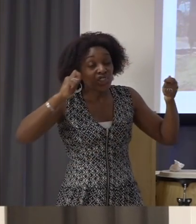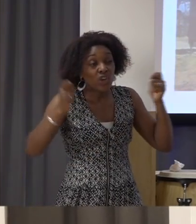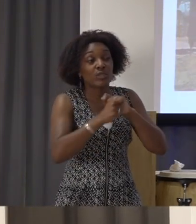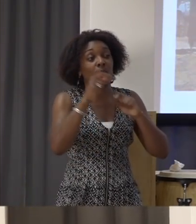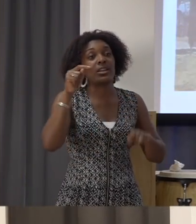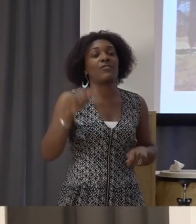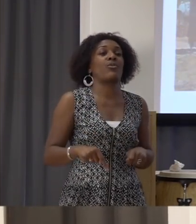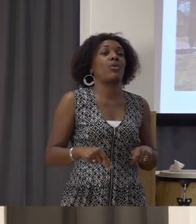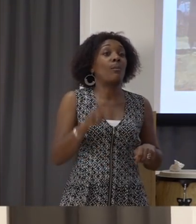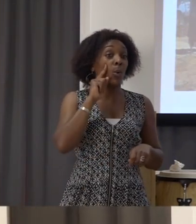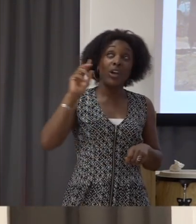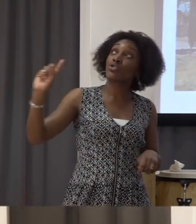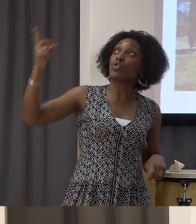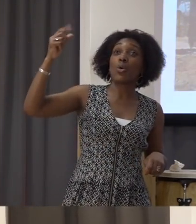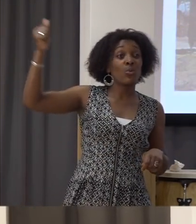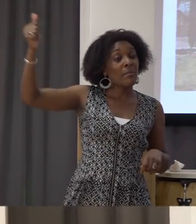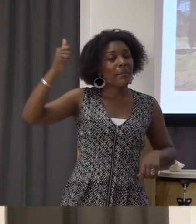Parce que Dieu s'inquiète.